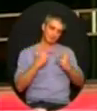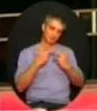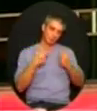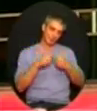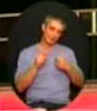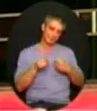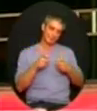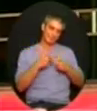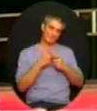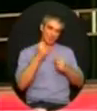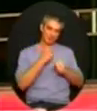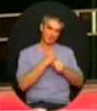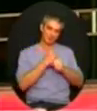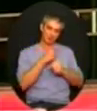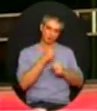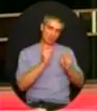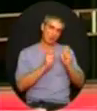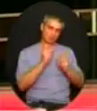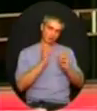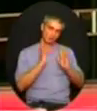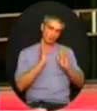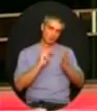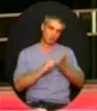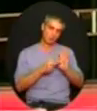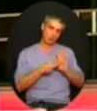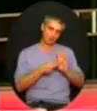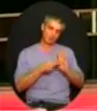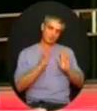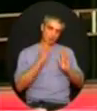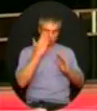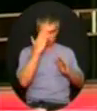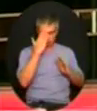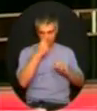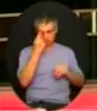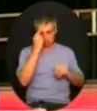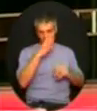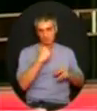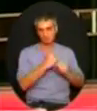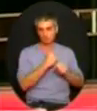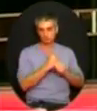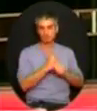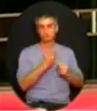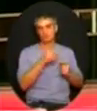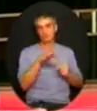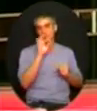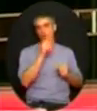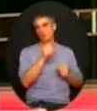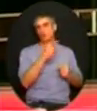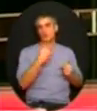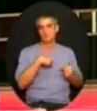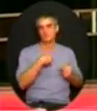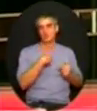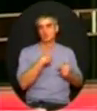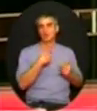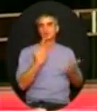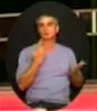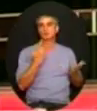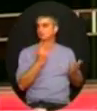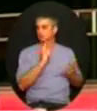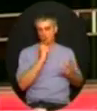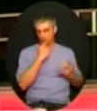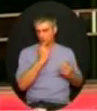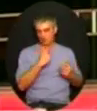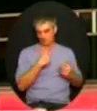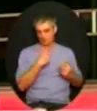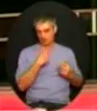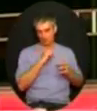חברי מפלגת העבודה, שהם אנשים מאוד פוליטיים, מאוד מודעים, יודעים מה הם עושים, והם בחרו בו, ואנחנו, וזה לא סוד שגם